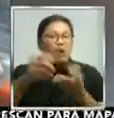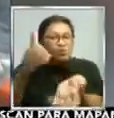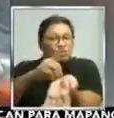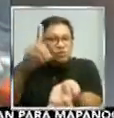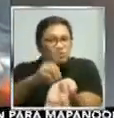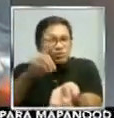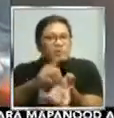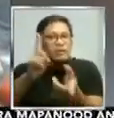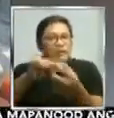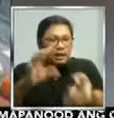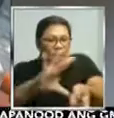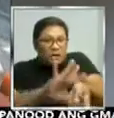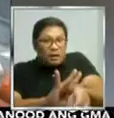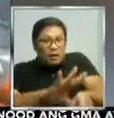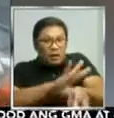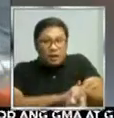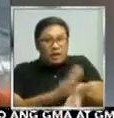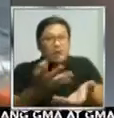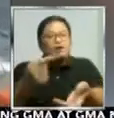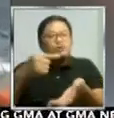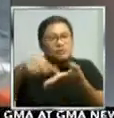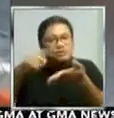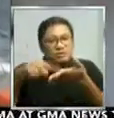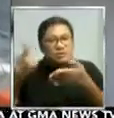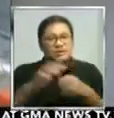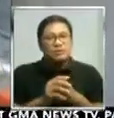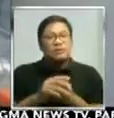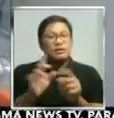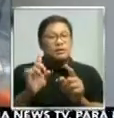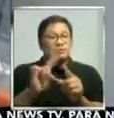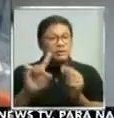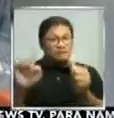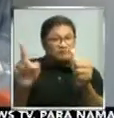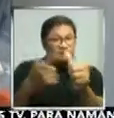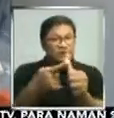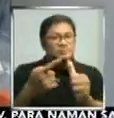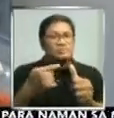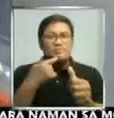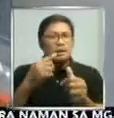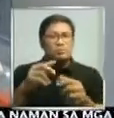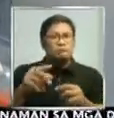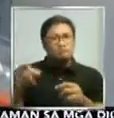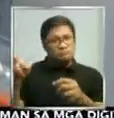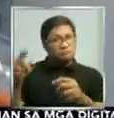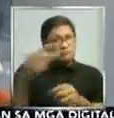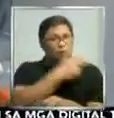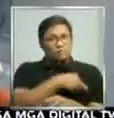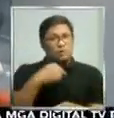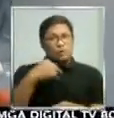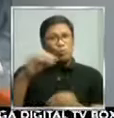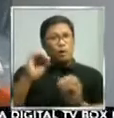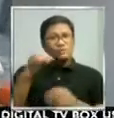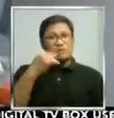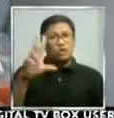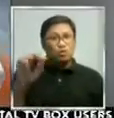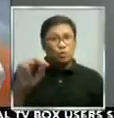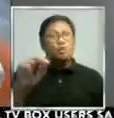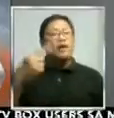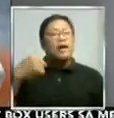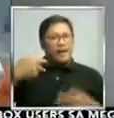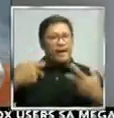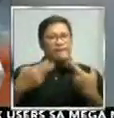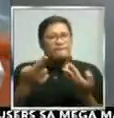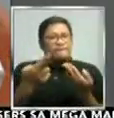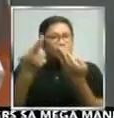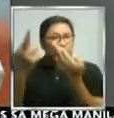ng vital signs kay Aling Josefina. Sa paunang imbestigasyon, hindi rin daw tinanggihan ng ospital ang pasyente. Inirekomenda raw na dalhin ito